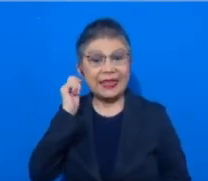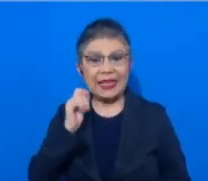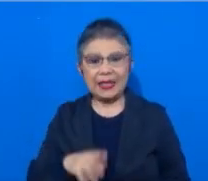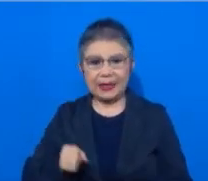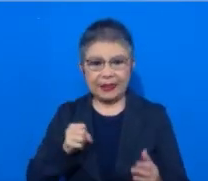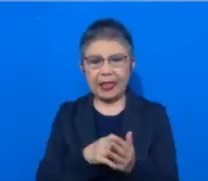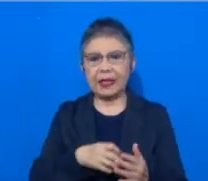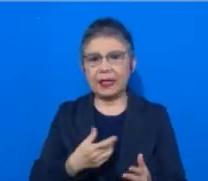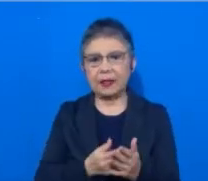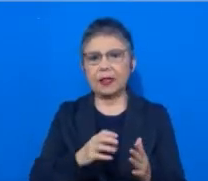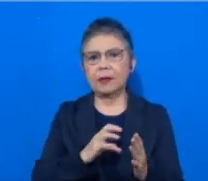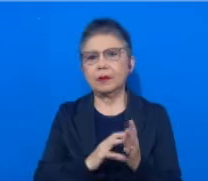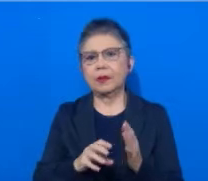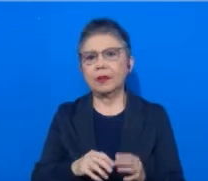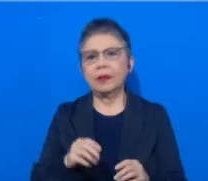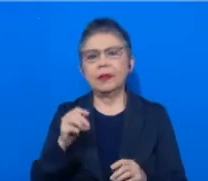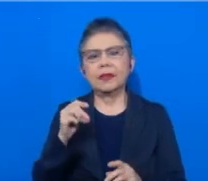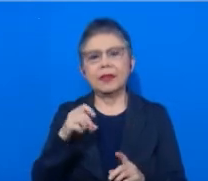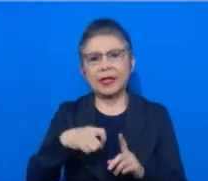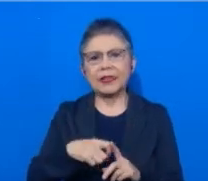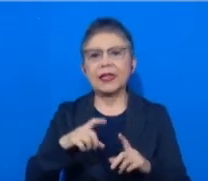kekerasan dalam rumah